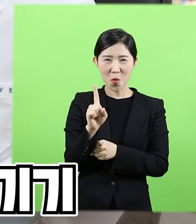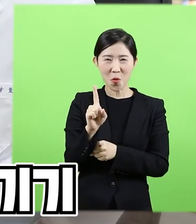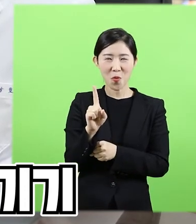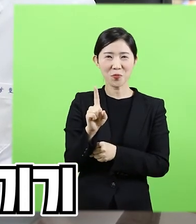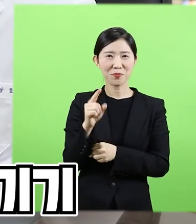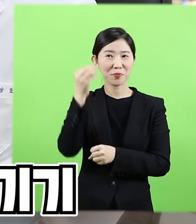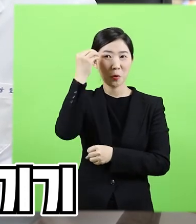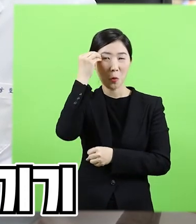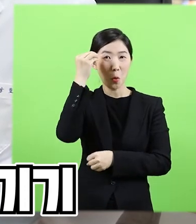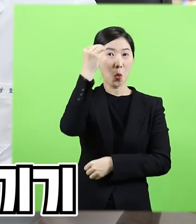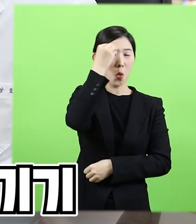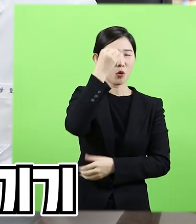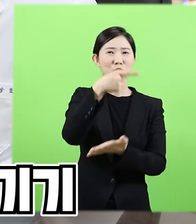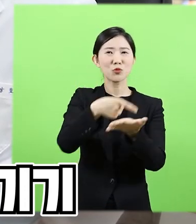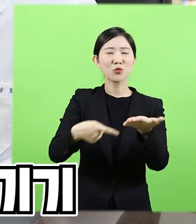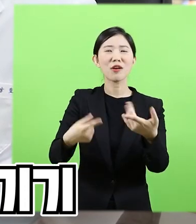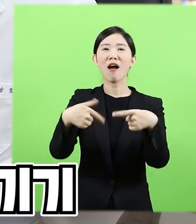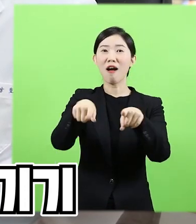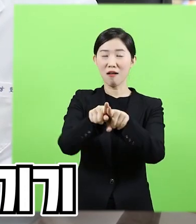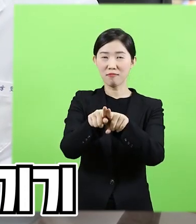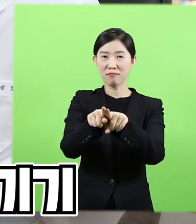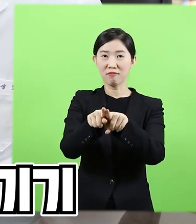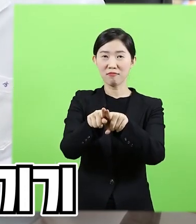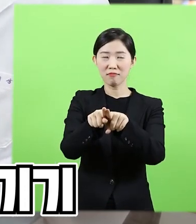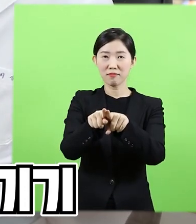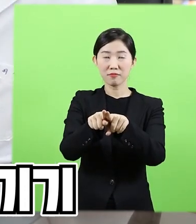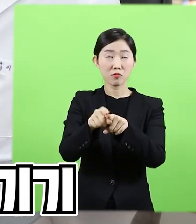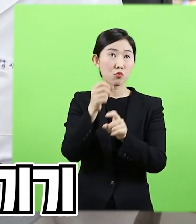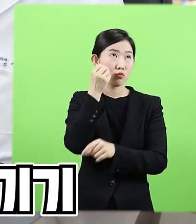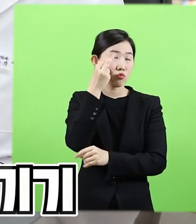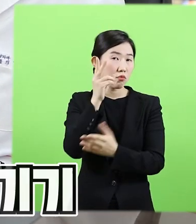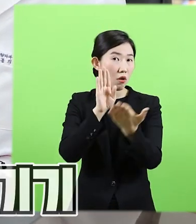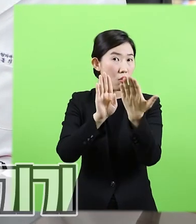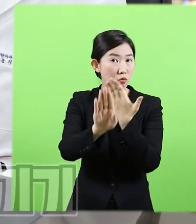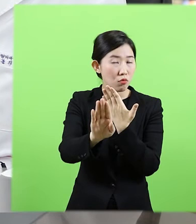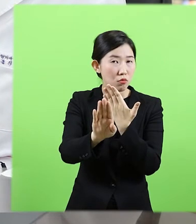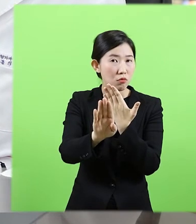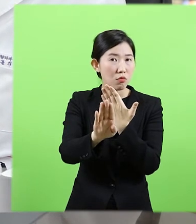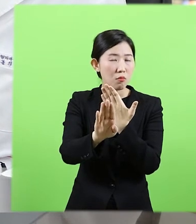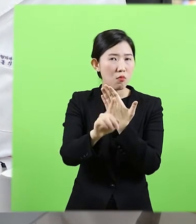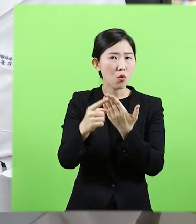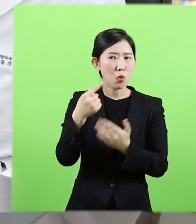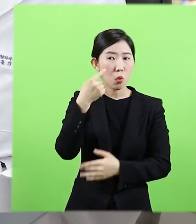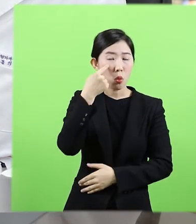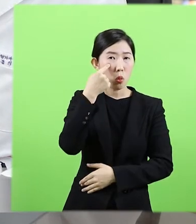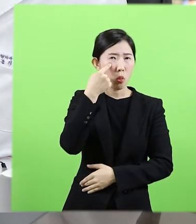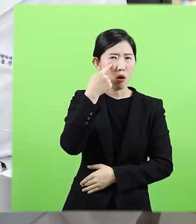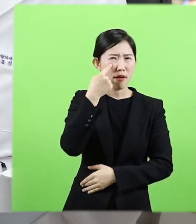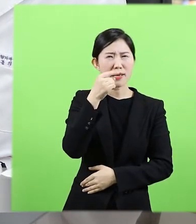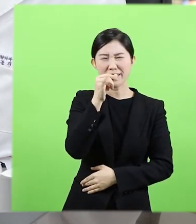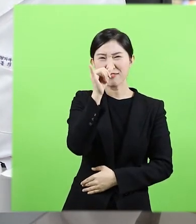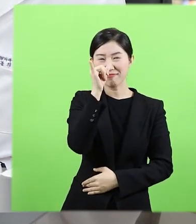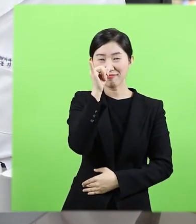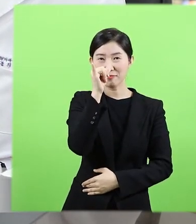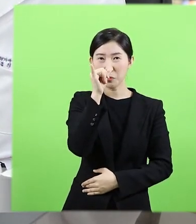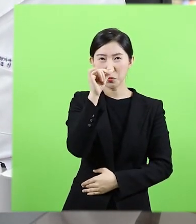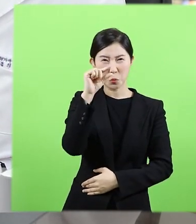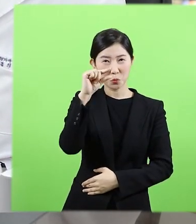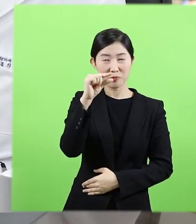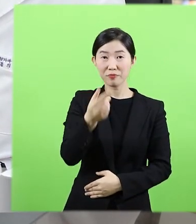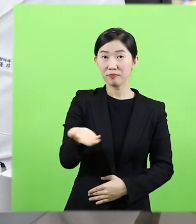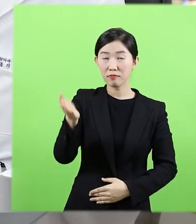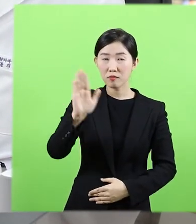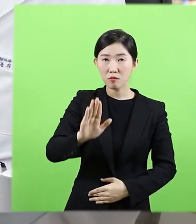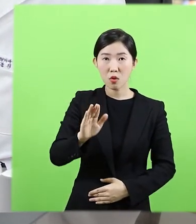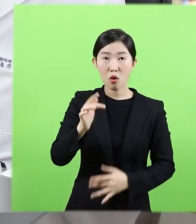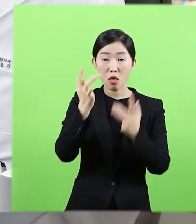붙인 눈둘레근 피판술이라는 것을 같이 해준 케이스로 2달이 됐을 때 흉터는 아직은